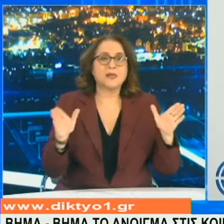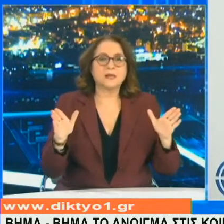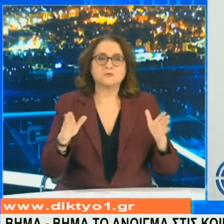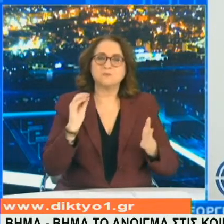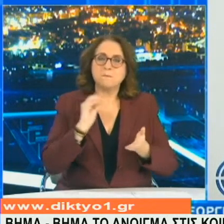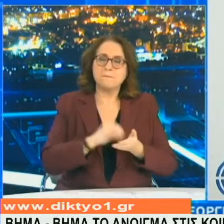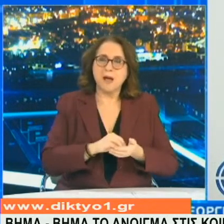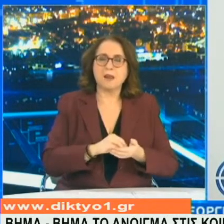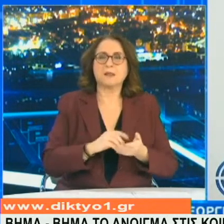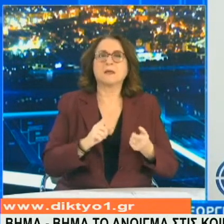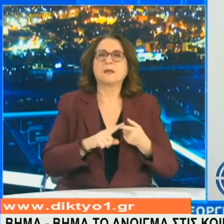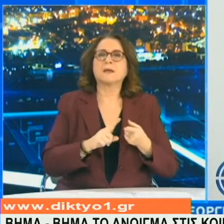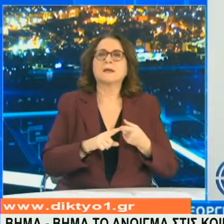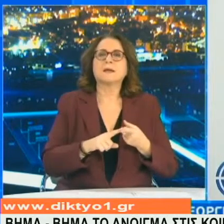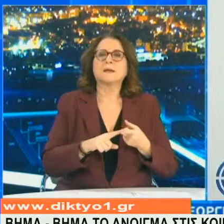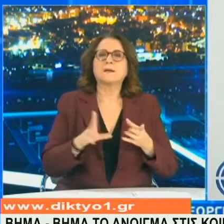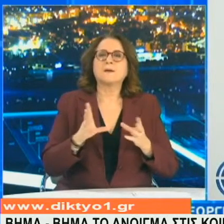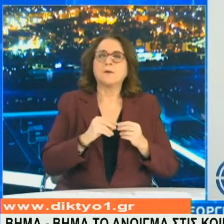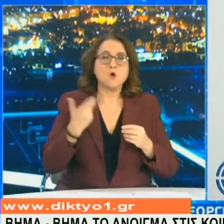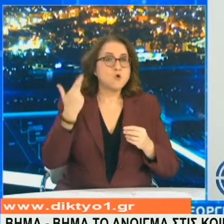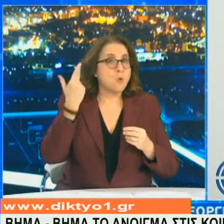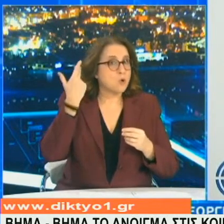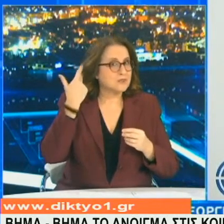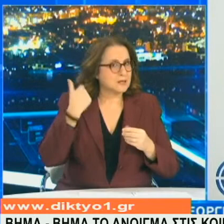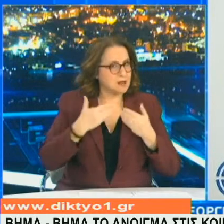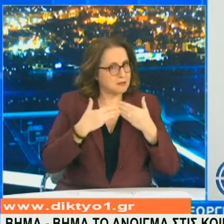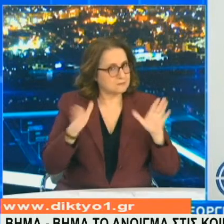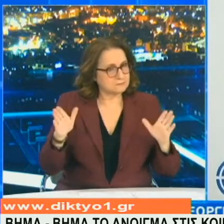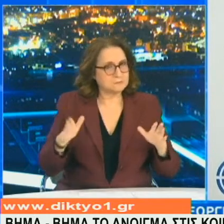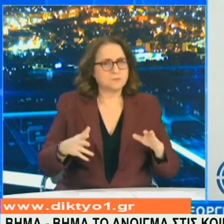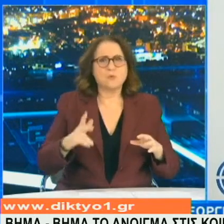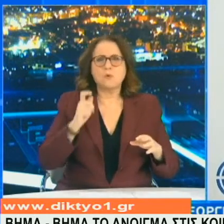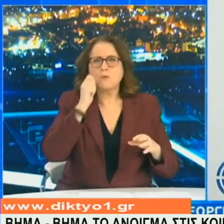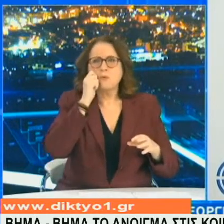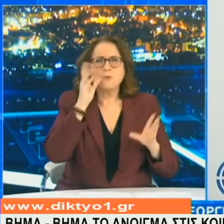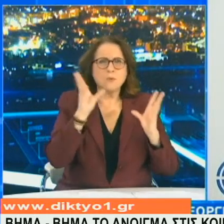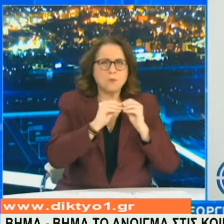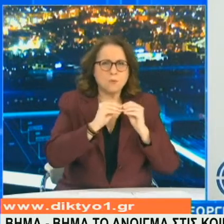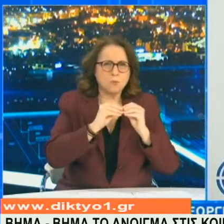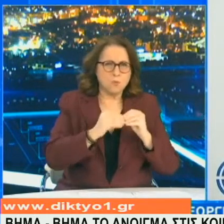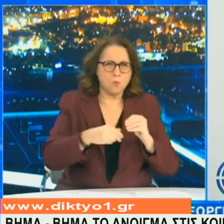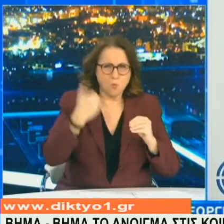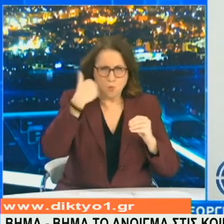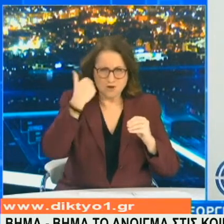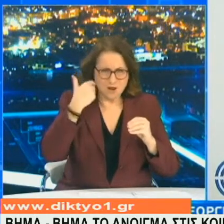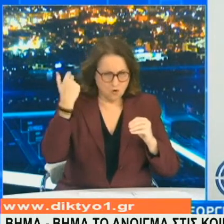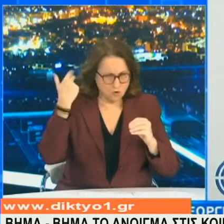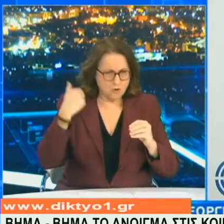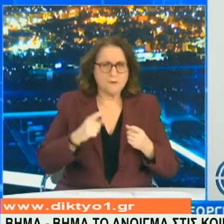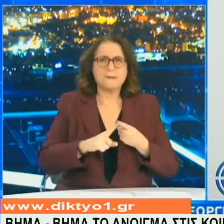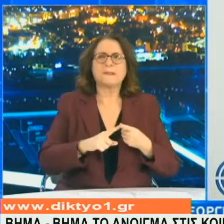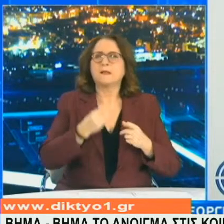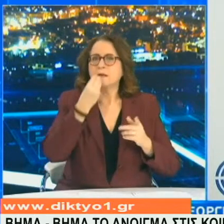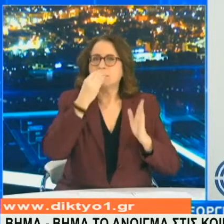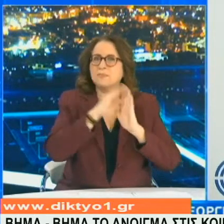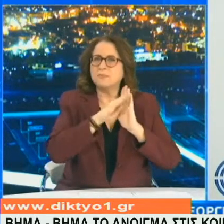υπηρεσιών, οι δραστηριότητες κομμωτηρίων, κουρίων και κέντρων αισθητικής, υπηρεσίας